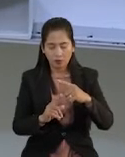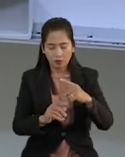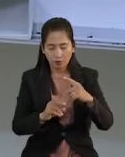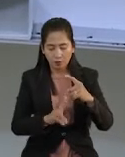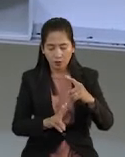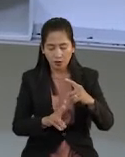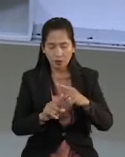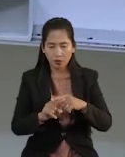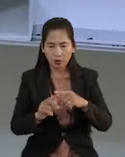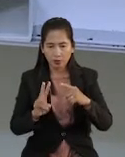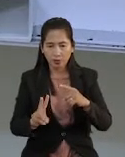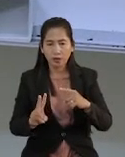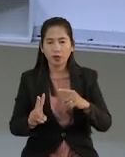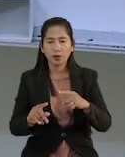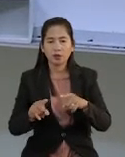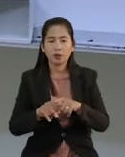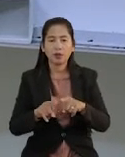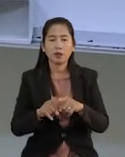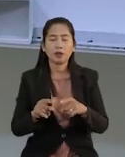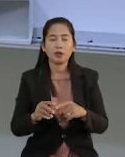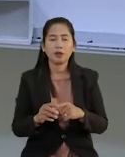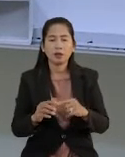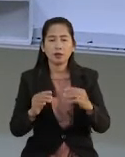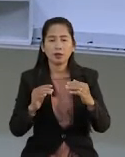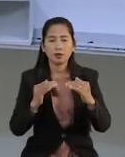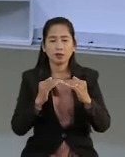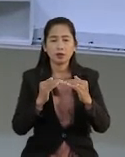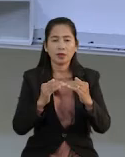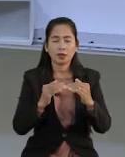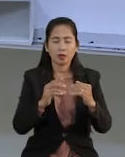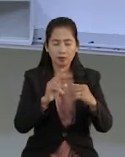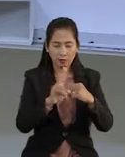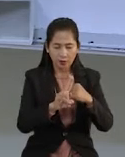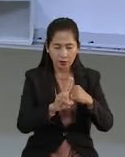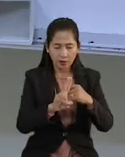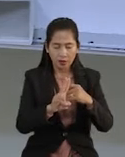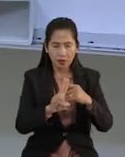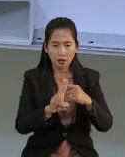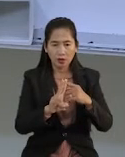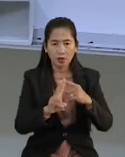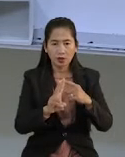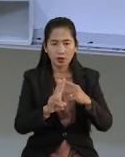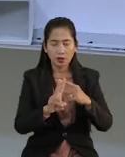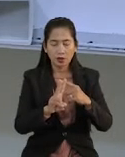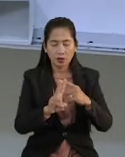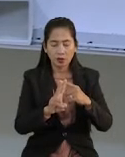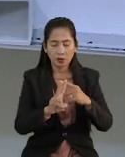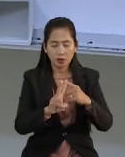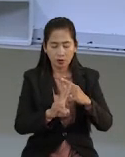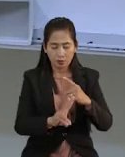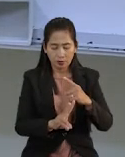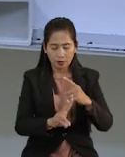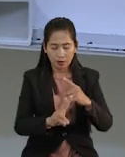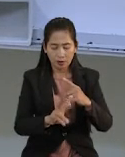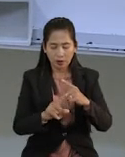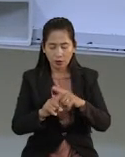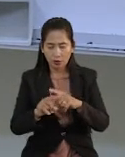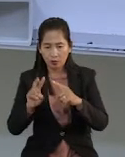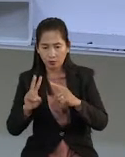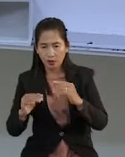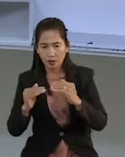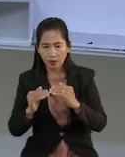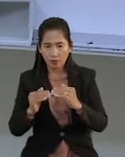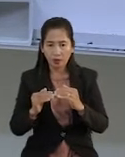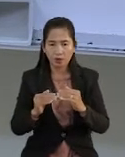phía bài ní nâng phí đài. Miền này tha cùng dược phí phía dược ở phía bài phí cùng nâng phí tới